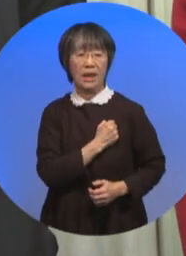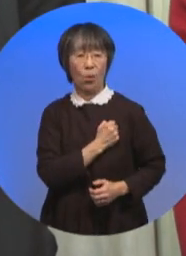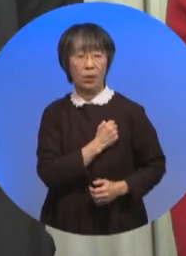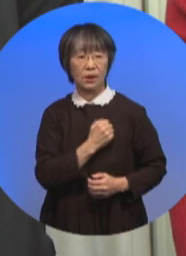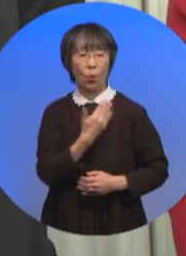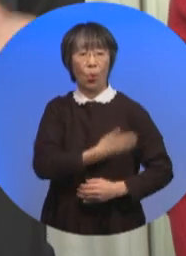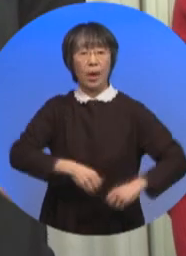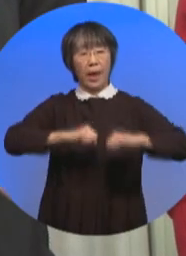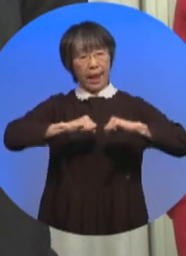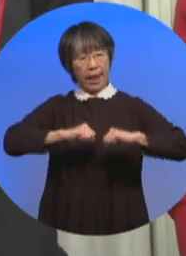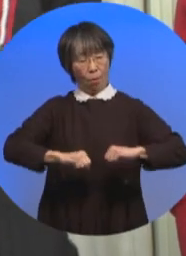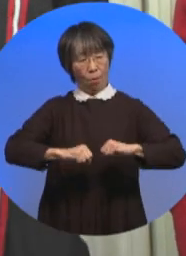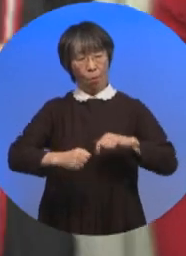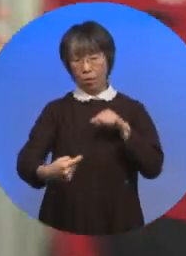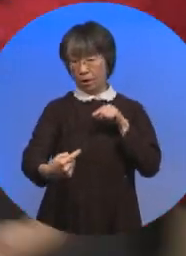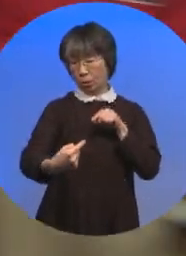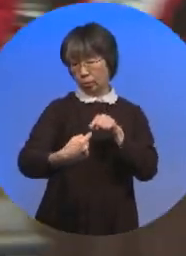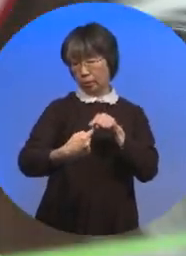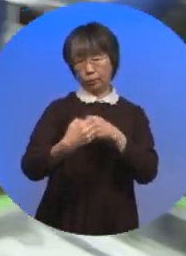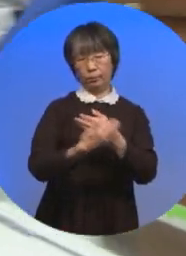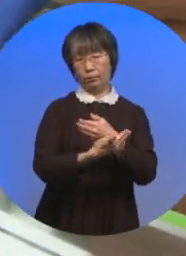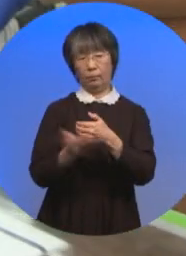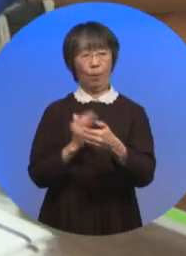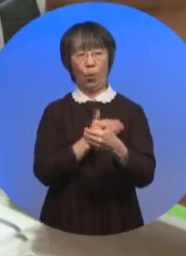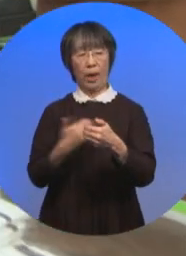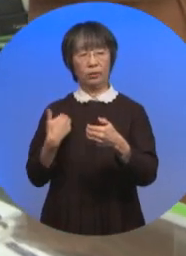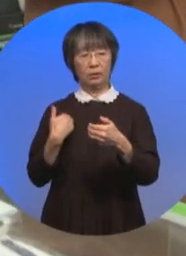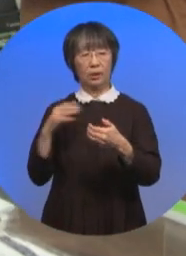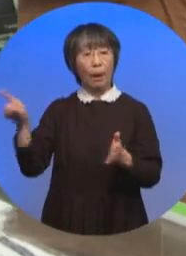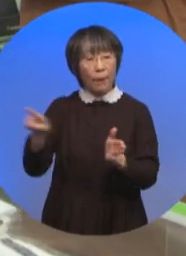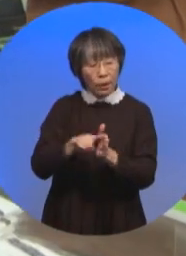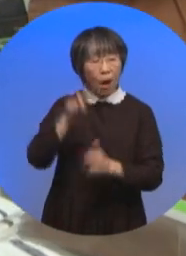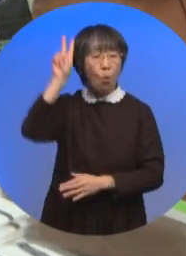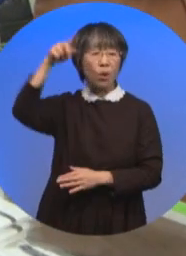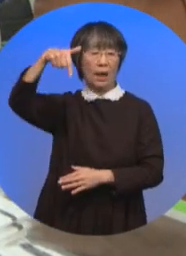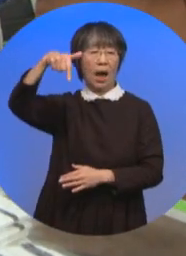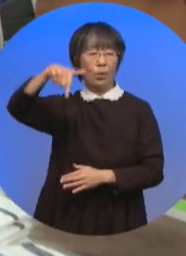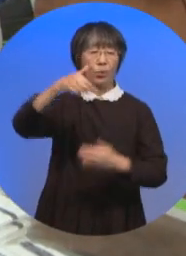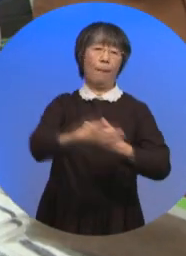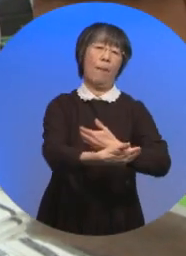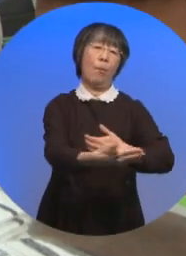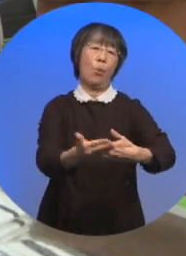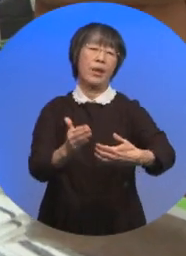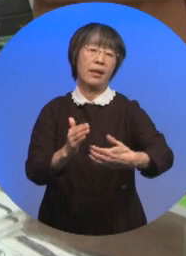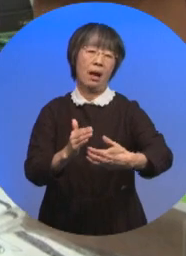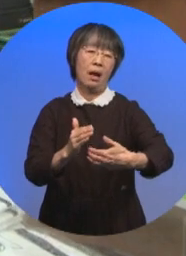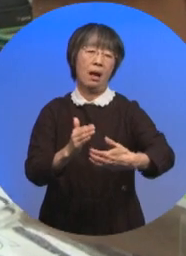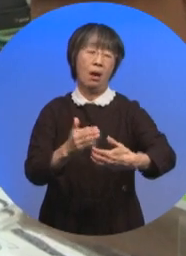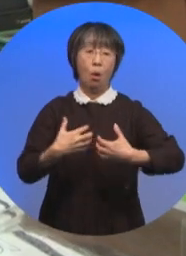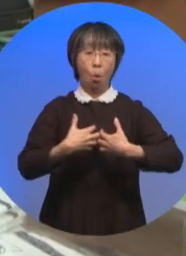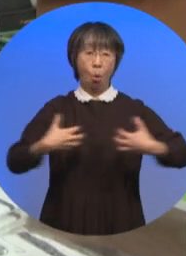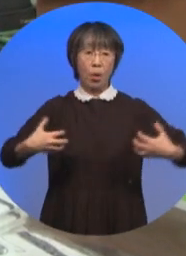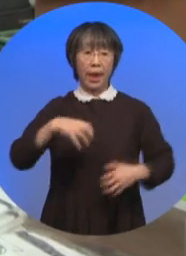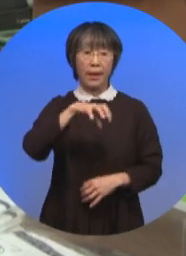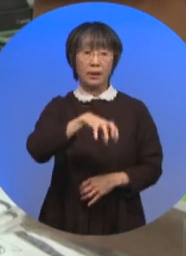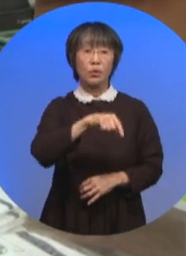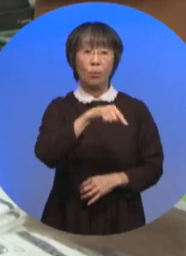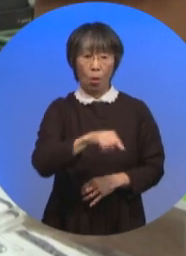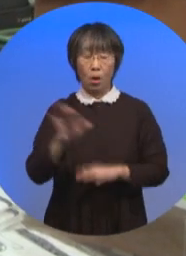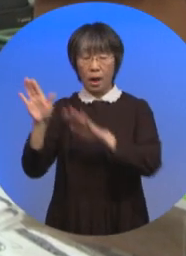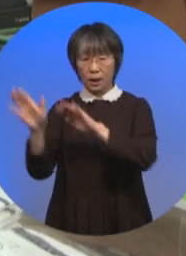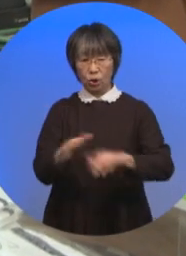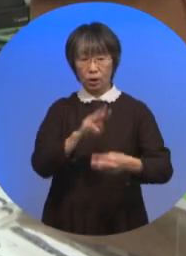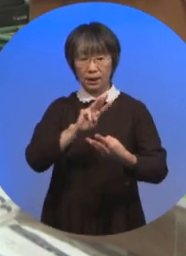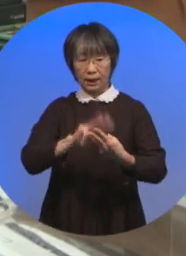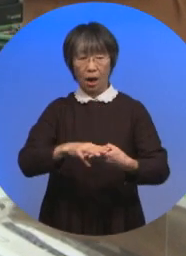命健康を直接守れる。今までは大阪府が守ってたんですね、はい、保健所ありますけど、それが吹田の保健所になりますし、